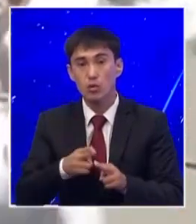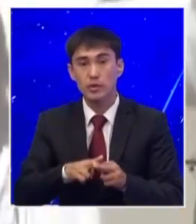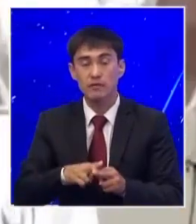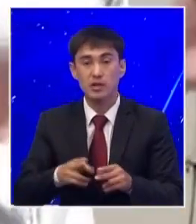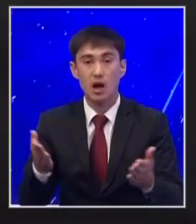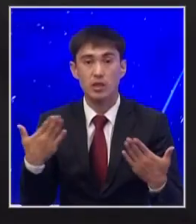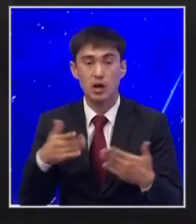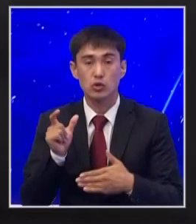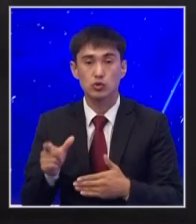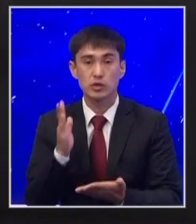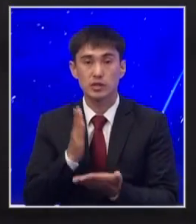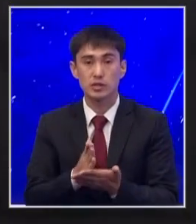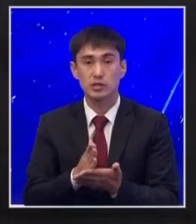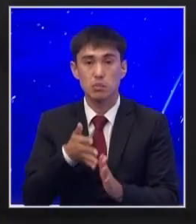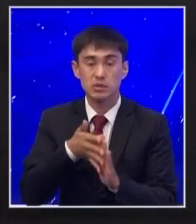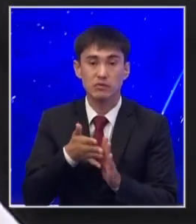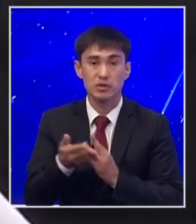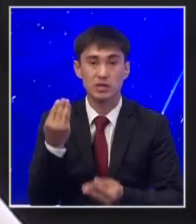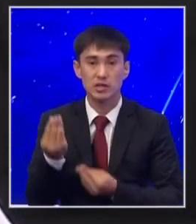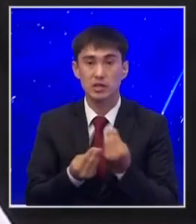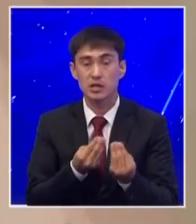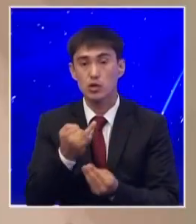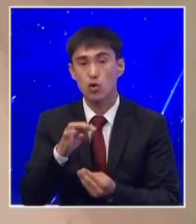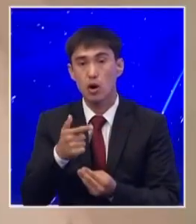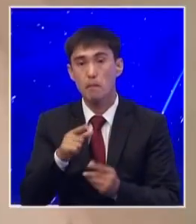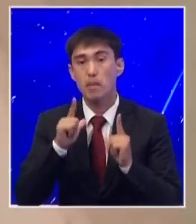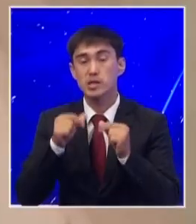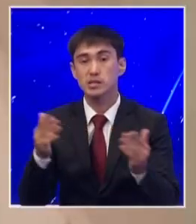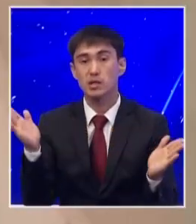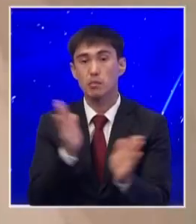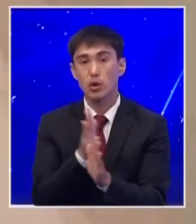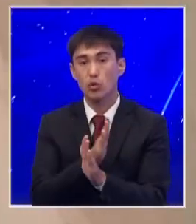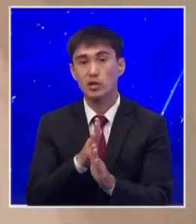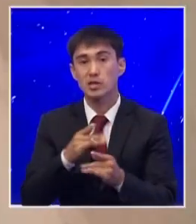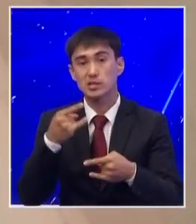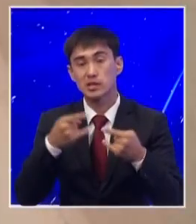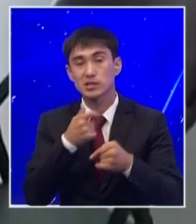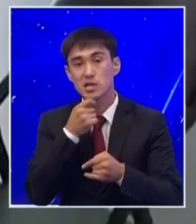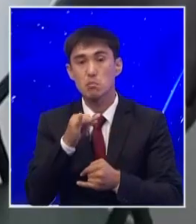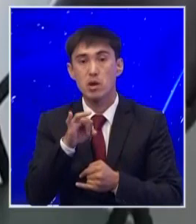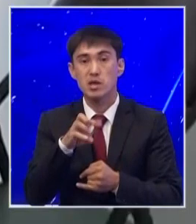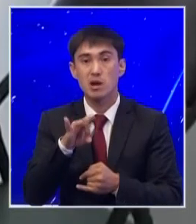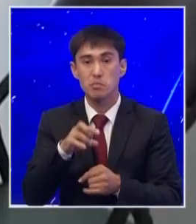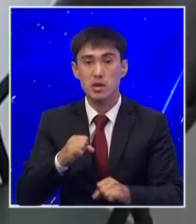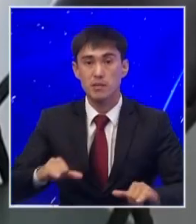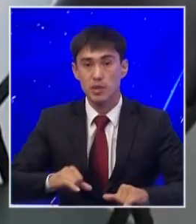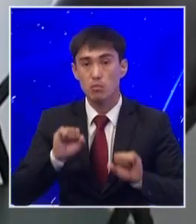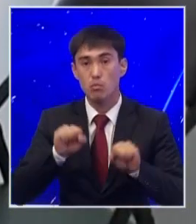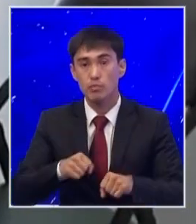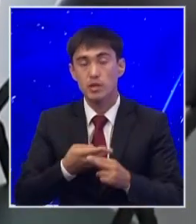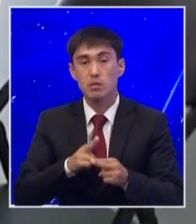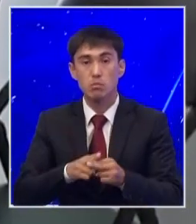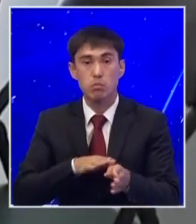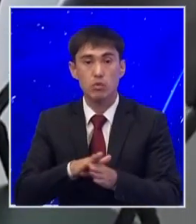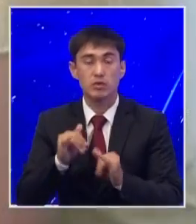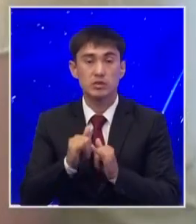для отдыхающих предусмотрены познавательные игры, йога, поездки на природу и сеансы ипотерапии. Все это помогает детям